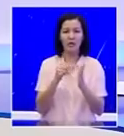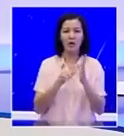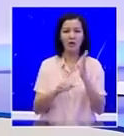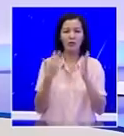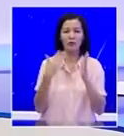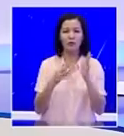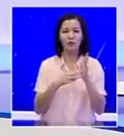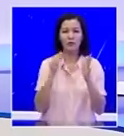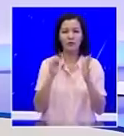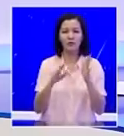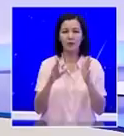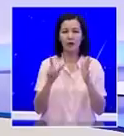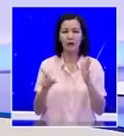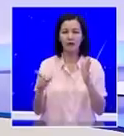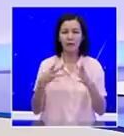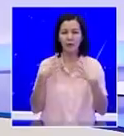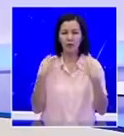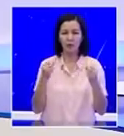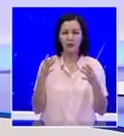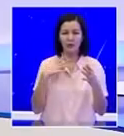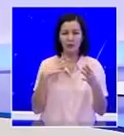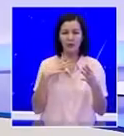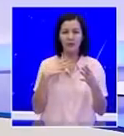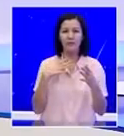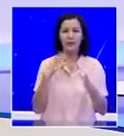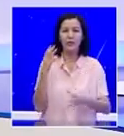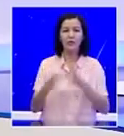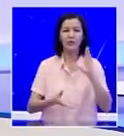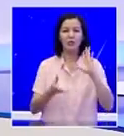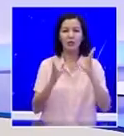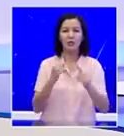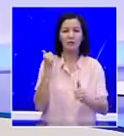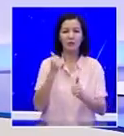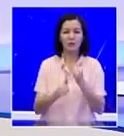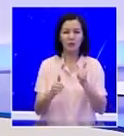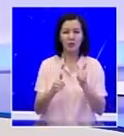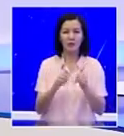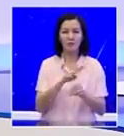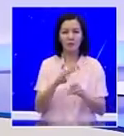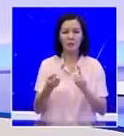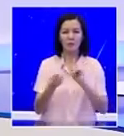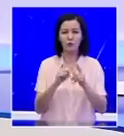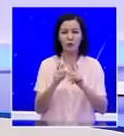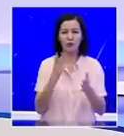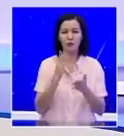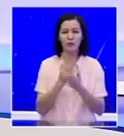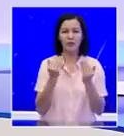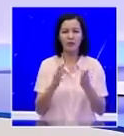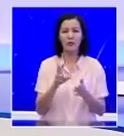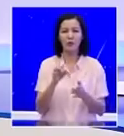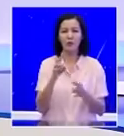658 мыңнан аса науқасты айықтырып қатарға қосыпты. Жер жаһанда ақпараттар қайта-қайта өзгеріп жатыр.